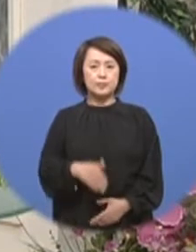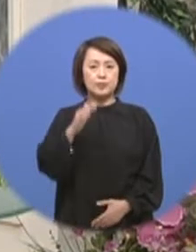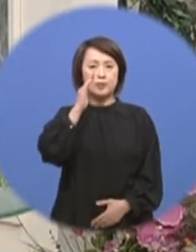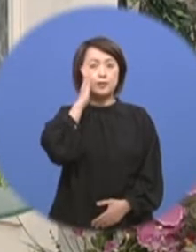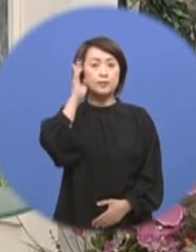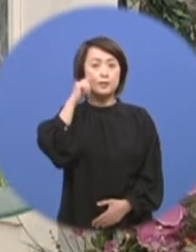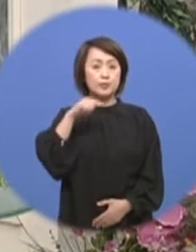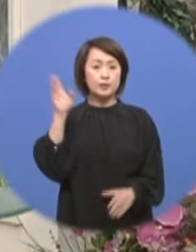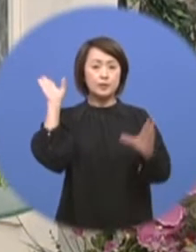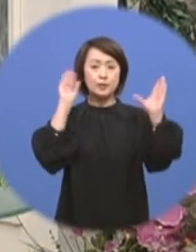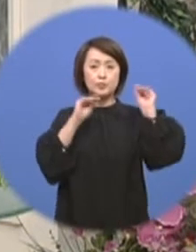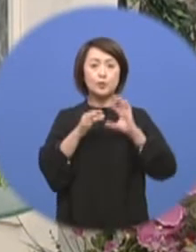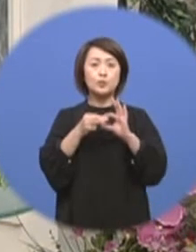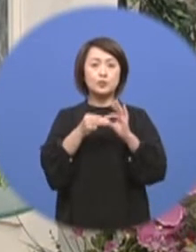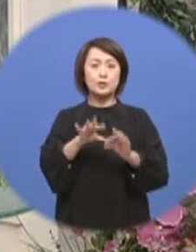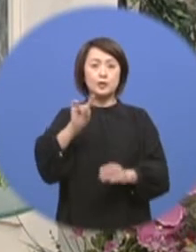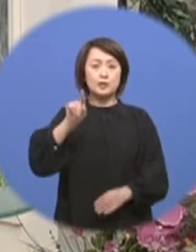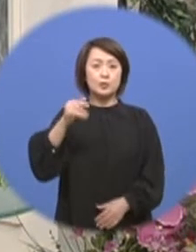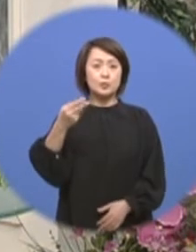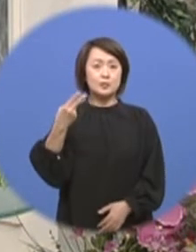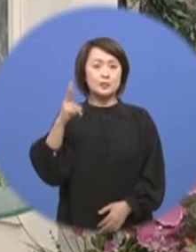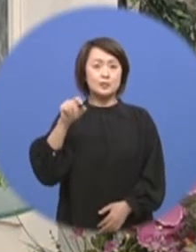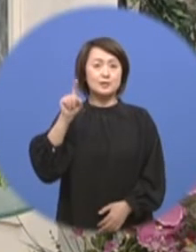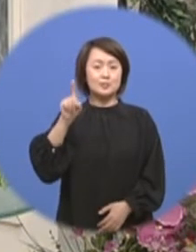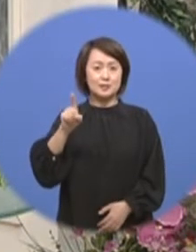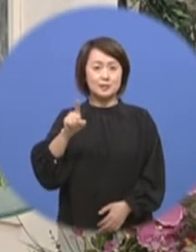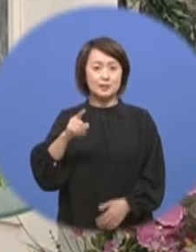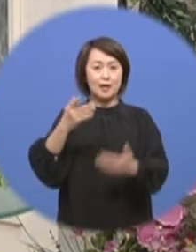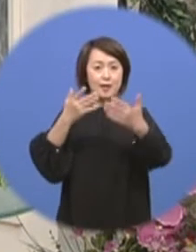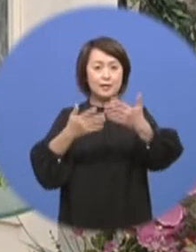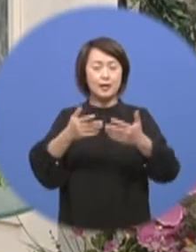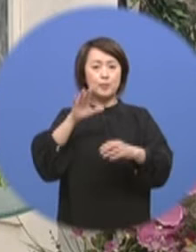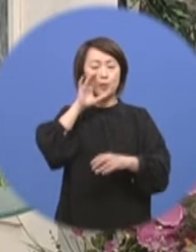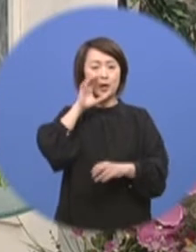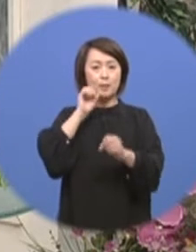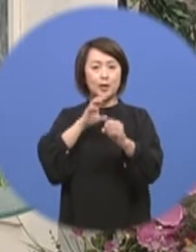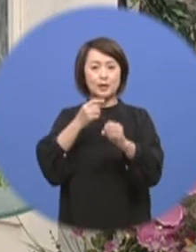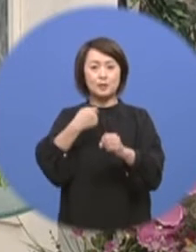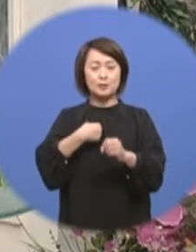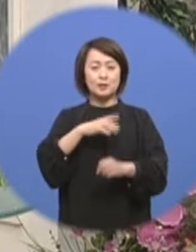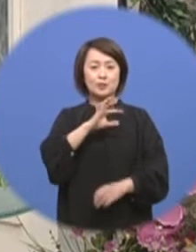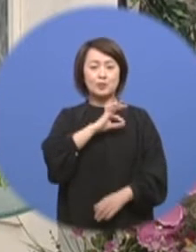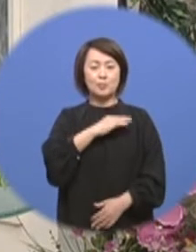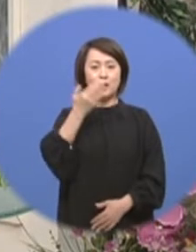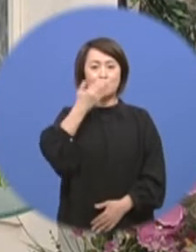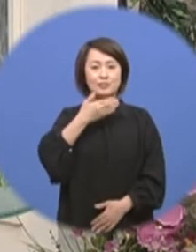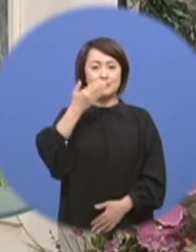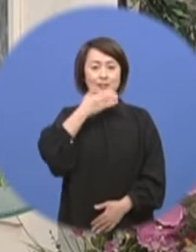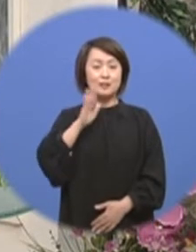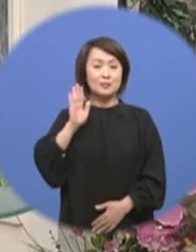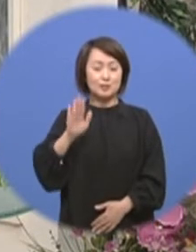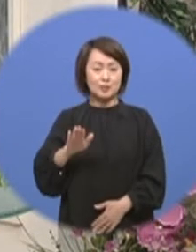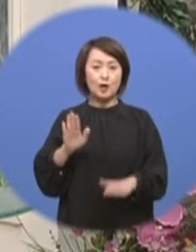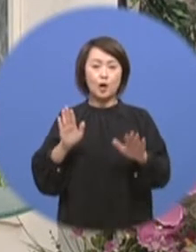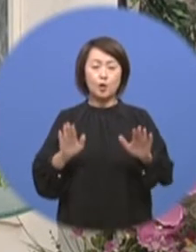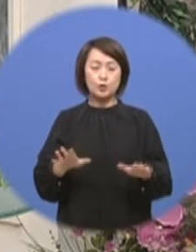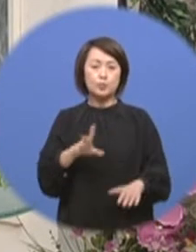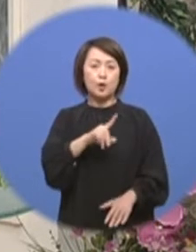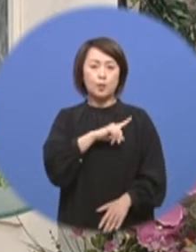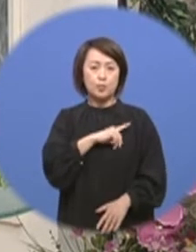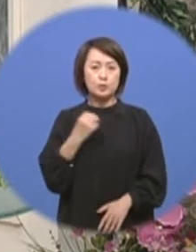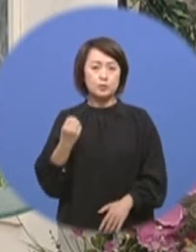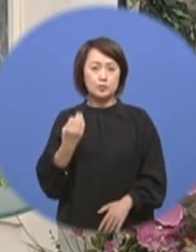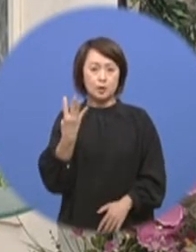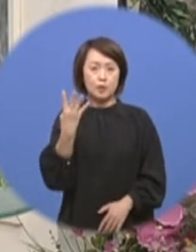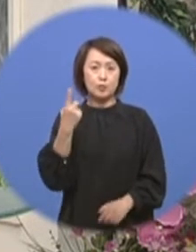和歌山県の情報をお伝えする機能国21テレビ和歌山アナウンサーの佐藤溝をです今週もまず